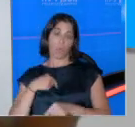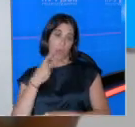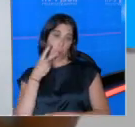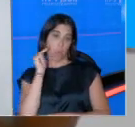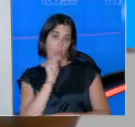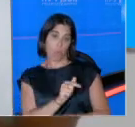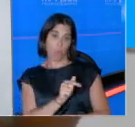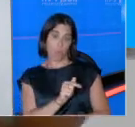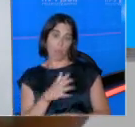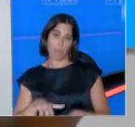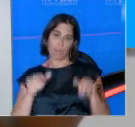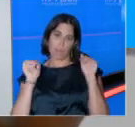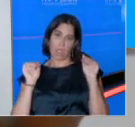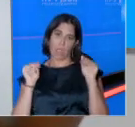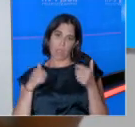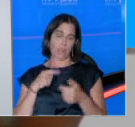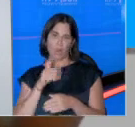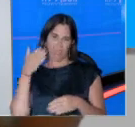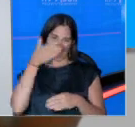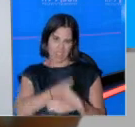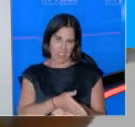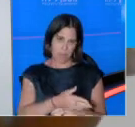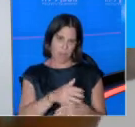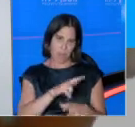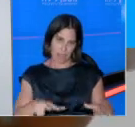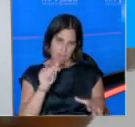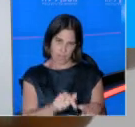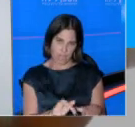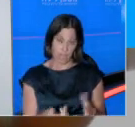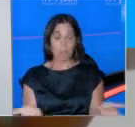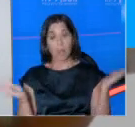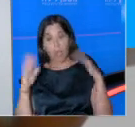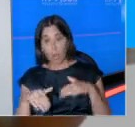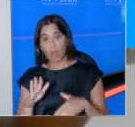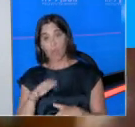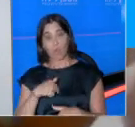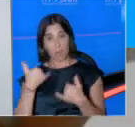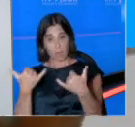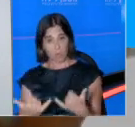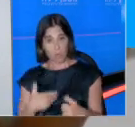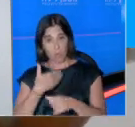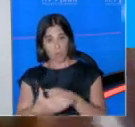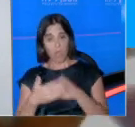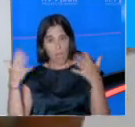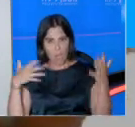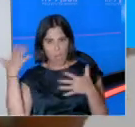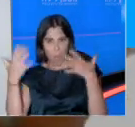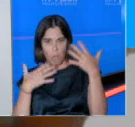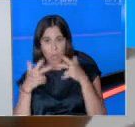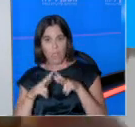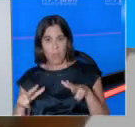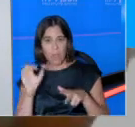אותם נמנעים, כאילו לא נכנסים לסיטואציה הזאת. בכל זאת, גם היום, אחרי המהומות,